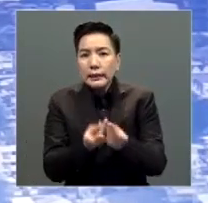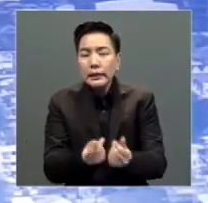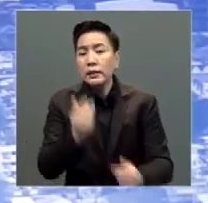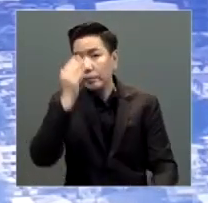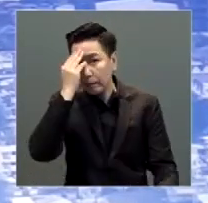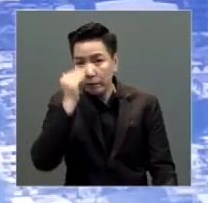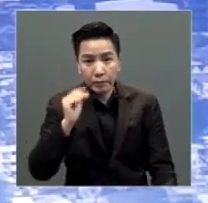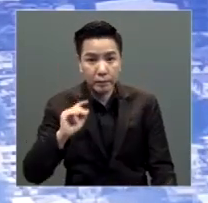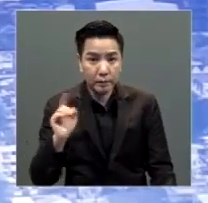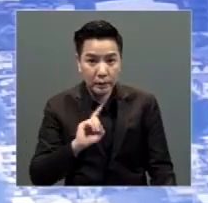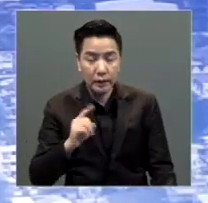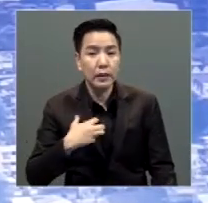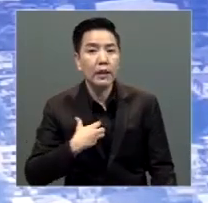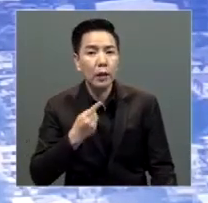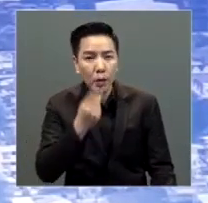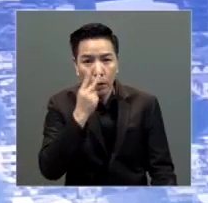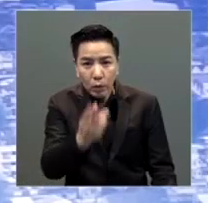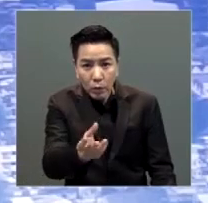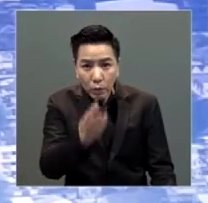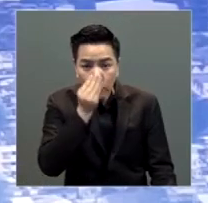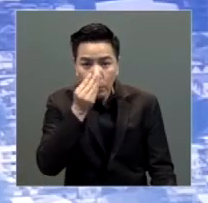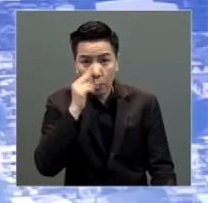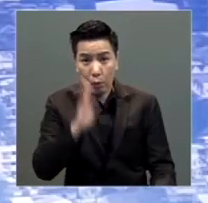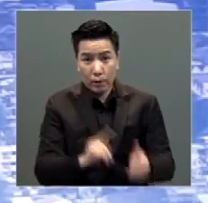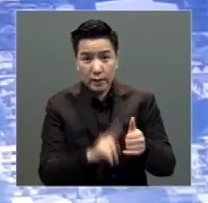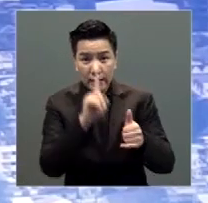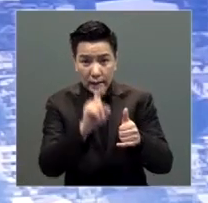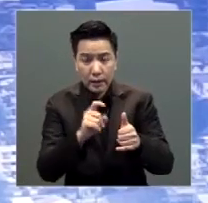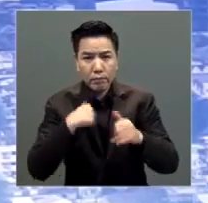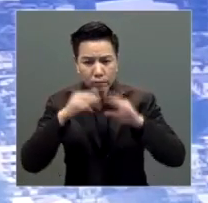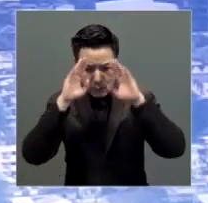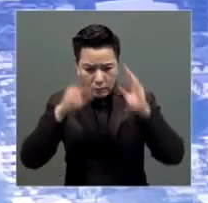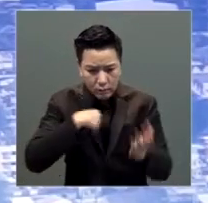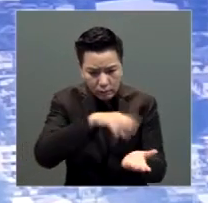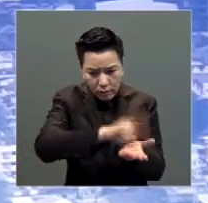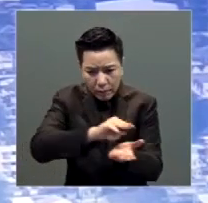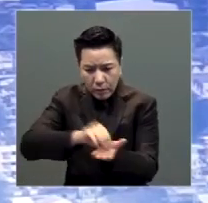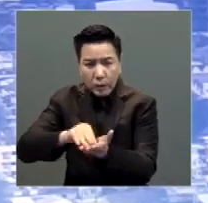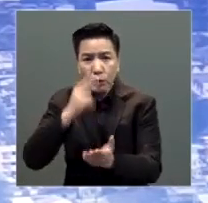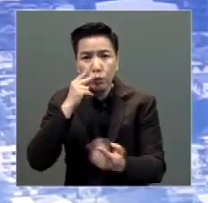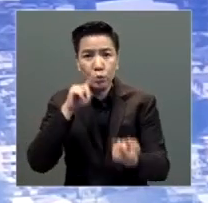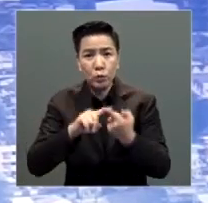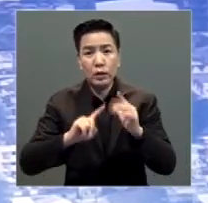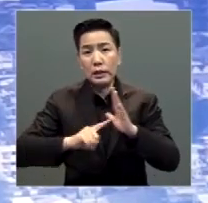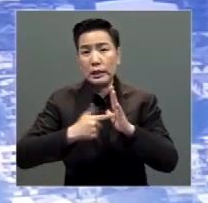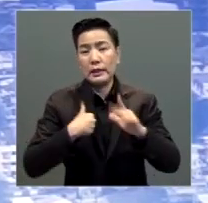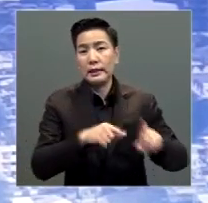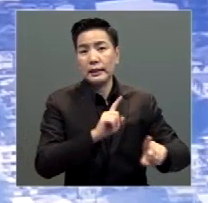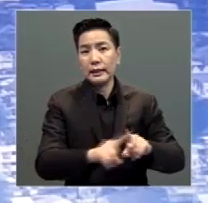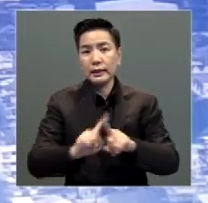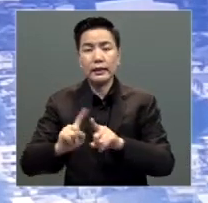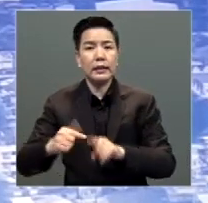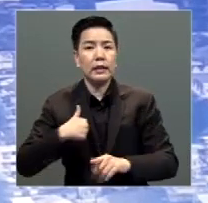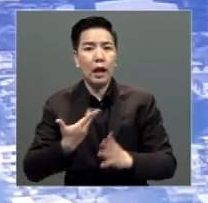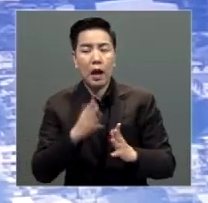ายเราเรียนรู้จากผู้ที่เสียชีวิตในประสบการณ์ที่มีเรื่องใดๆก็ตามแต่ที่เราสาม